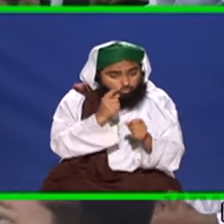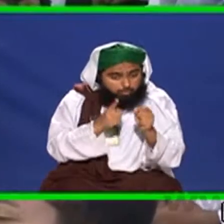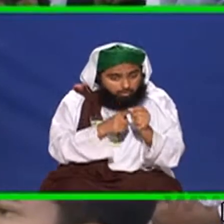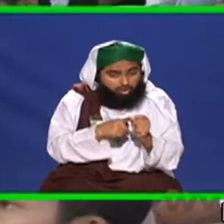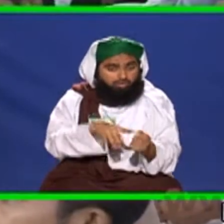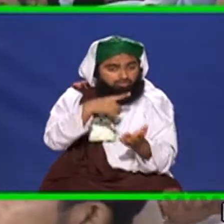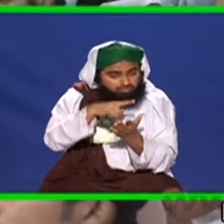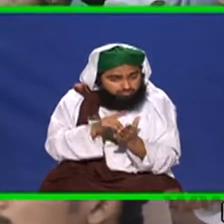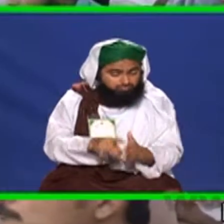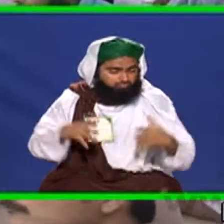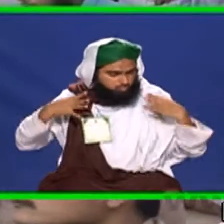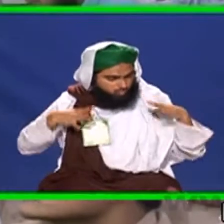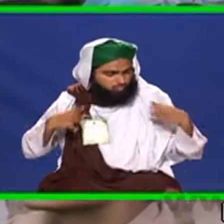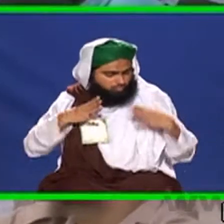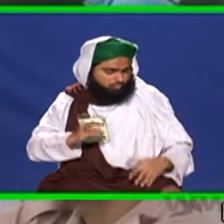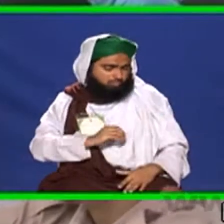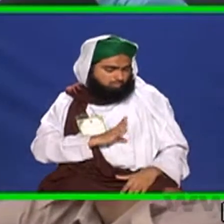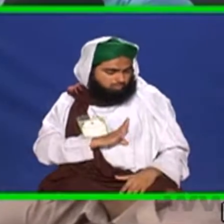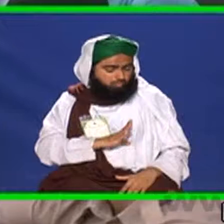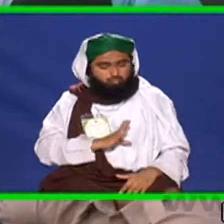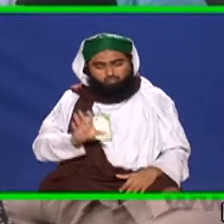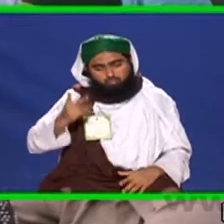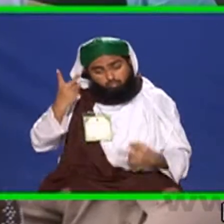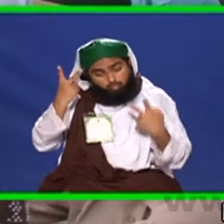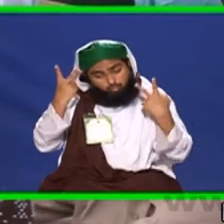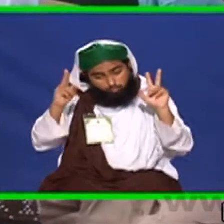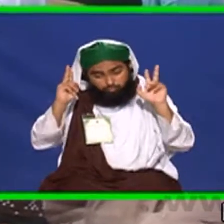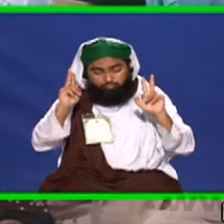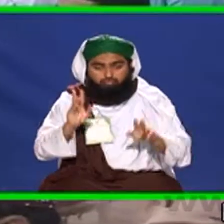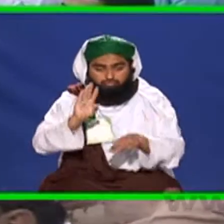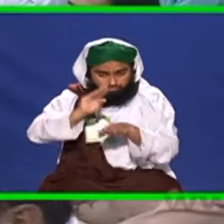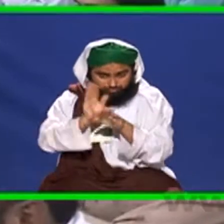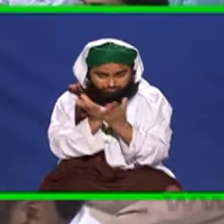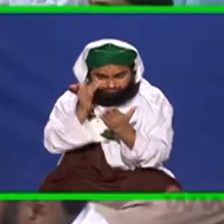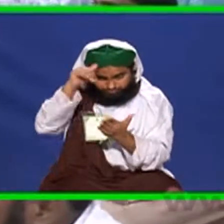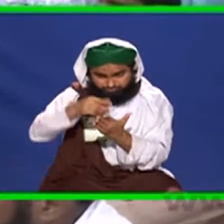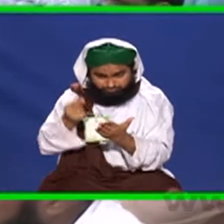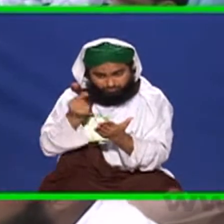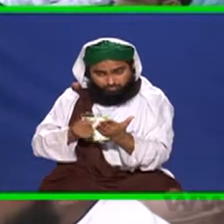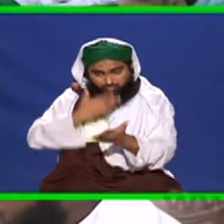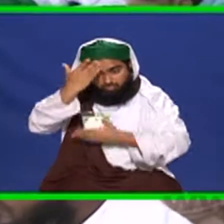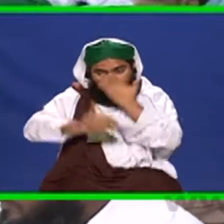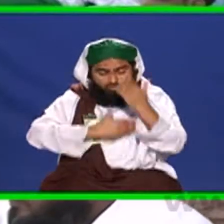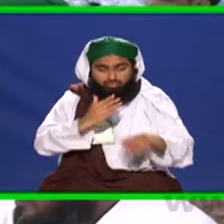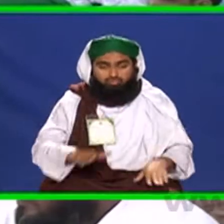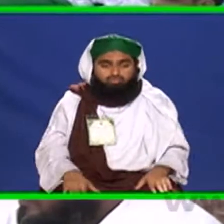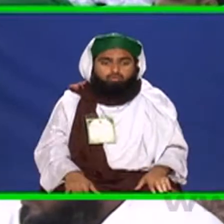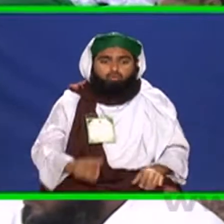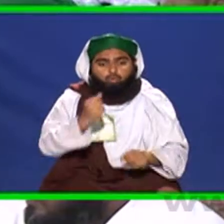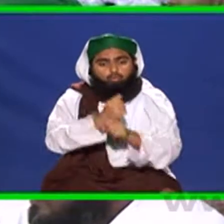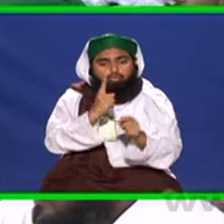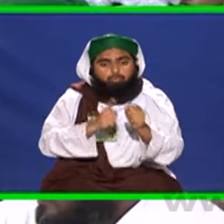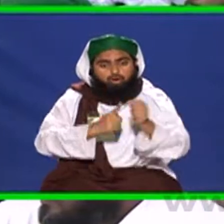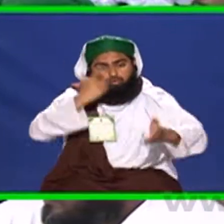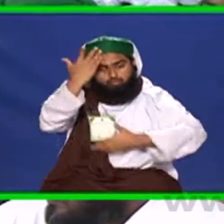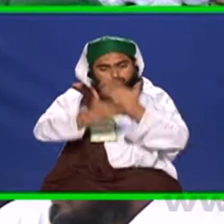रियासतें, आपकी नेकियां और इबादतें इस कदर हैं कि किताबों में मैंने पढ़ा है कि आप फरमाते हैं कि